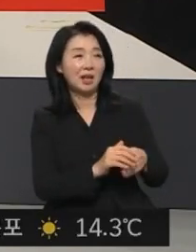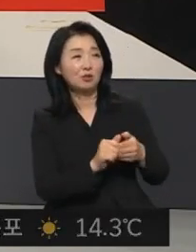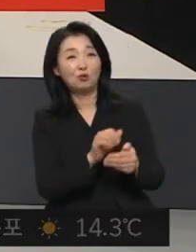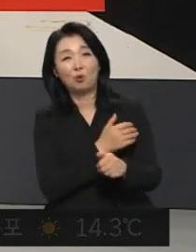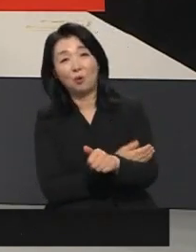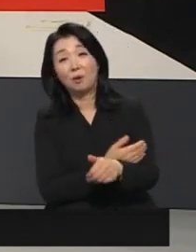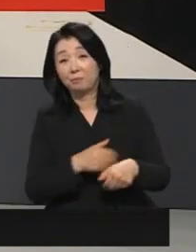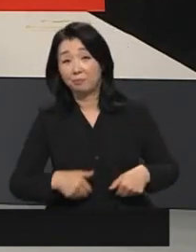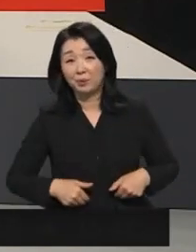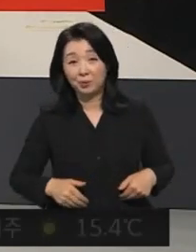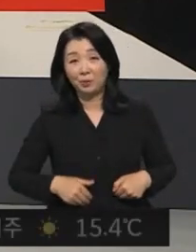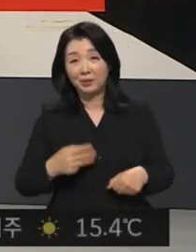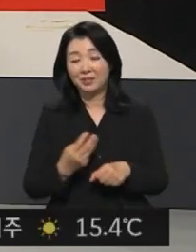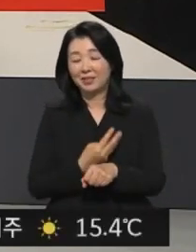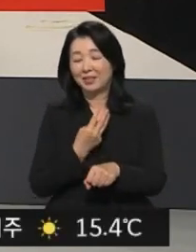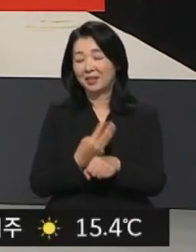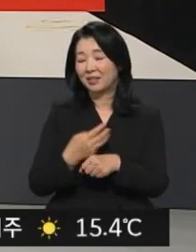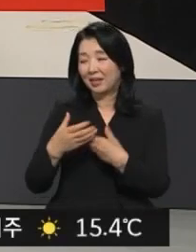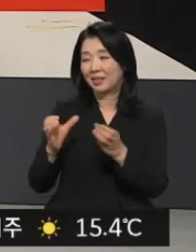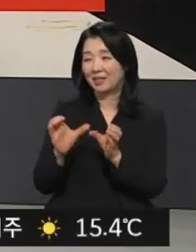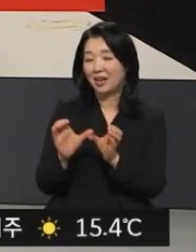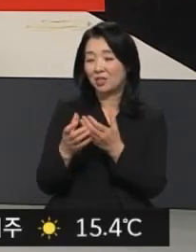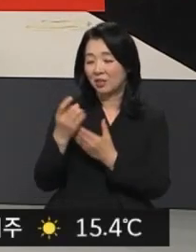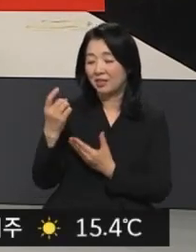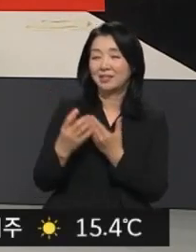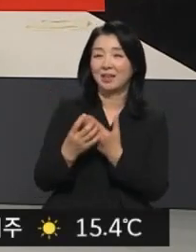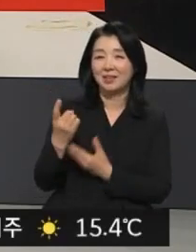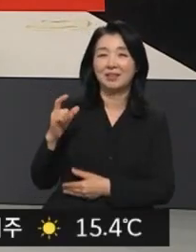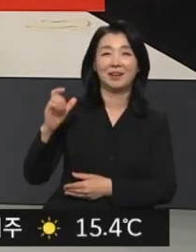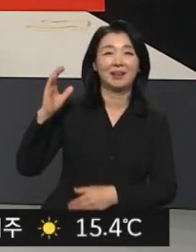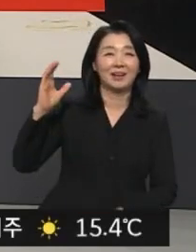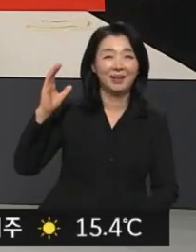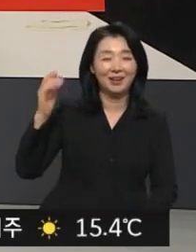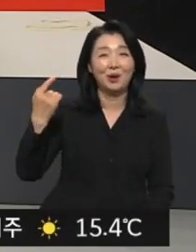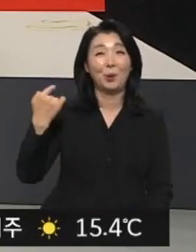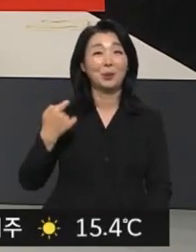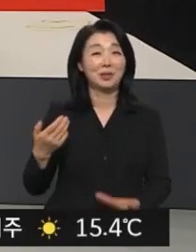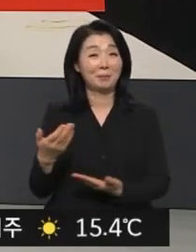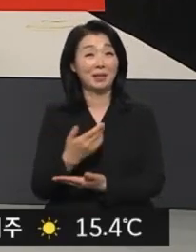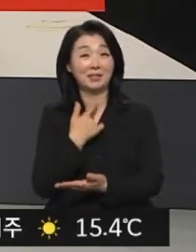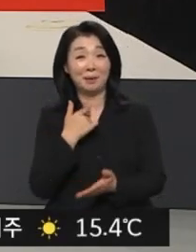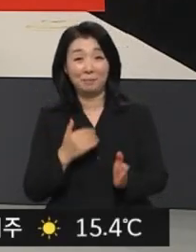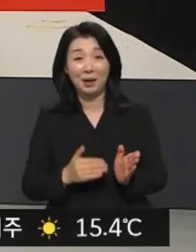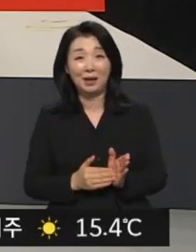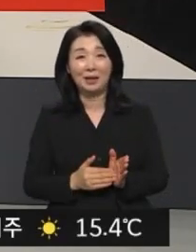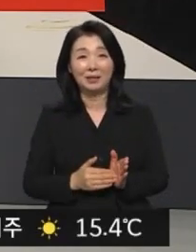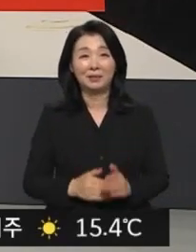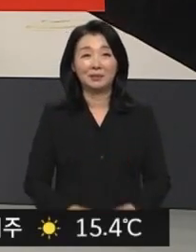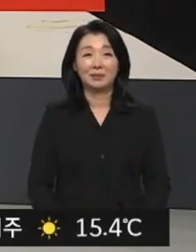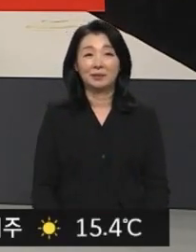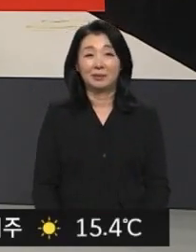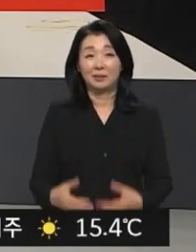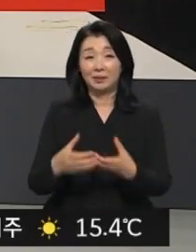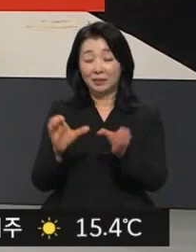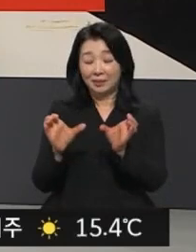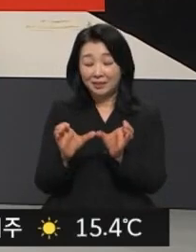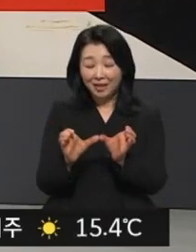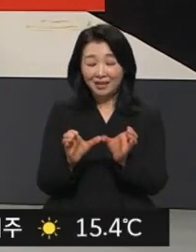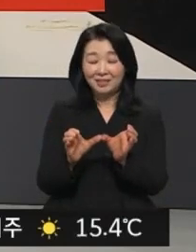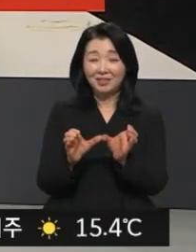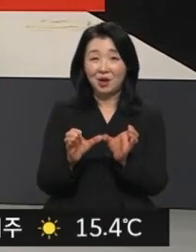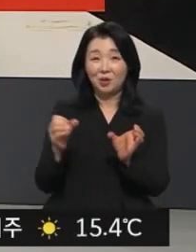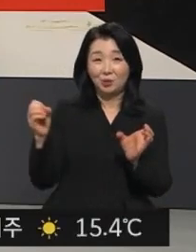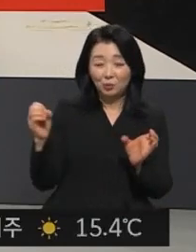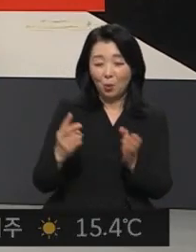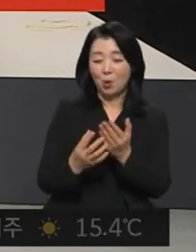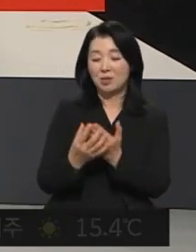듯한데요. 이렇게 3시간 내내 당정 일체를 강조한 어제 만찬입니다. 이 정확한 표현으로 당정 대 일체, 이